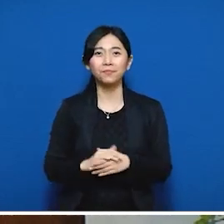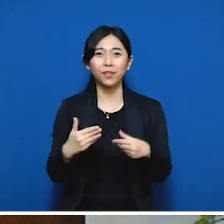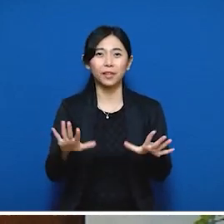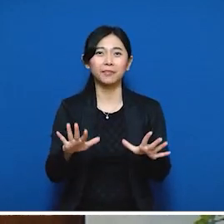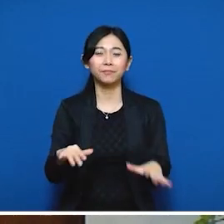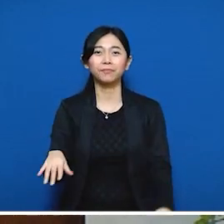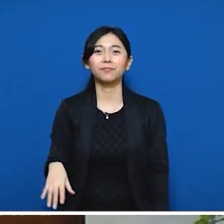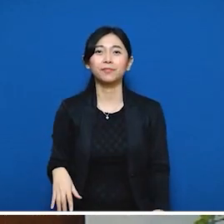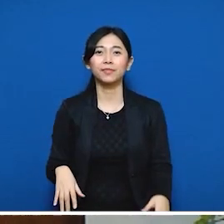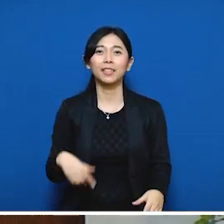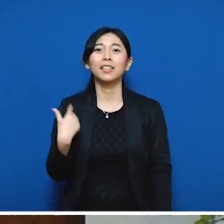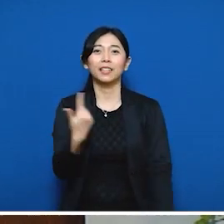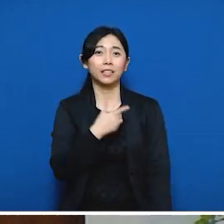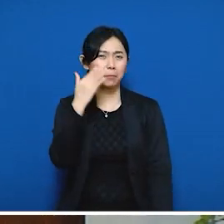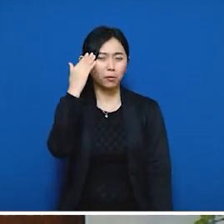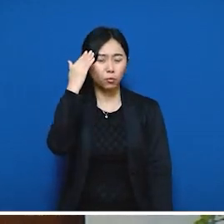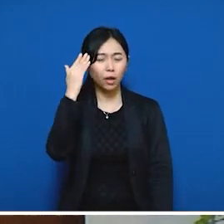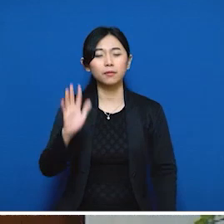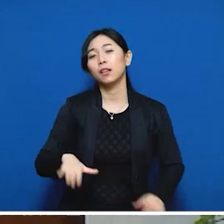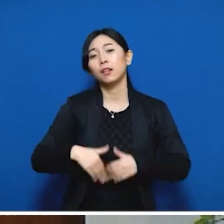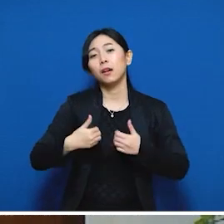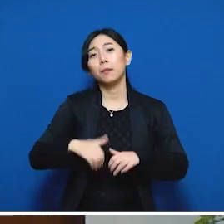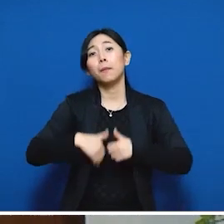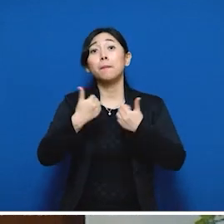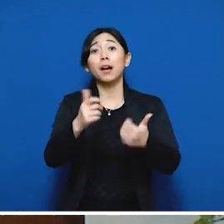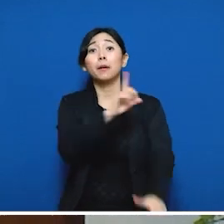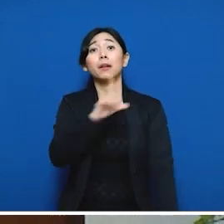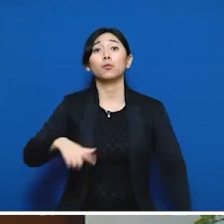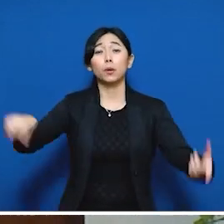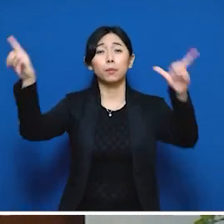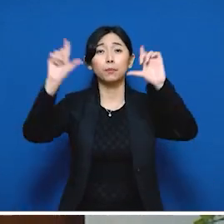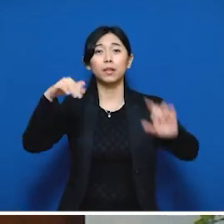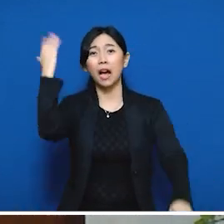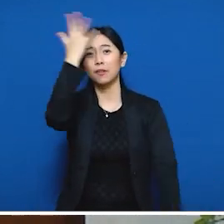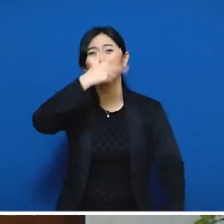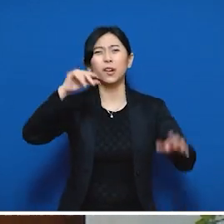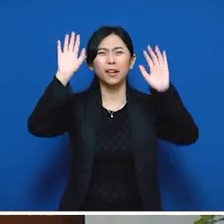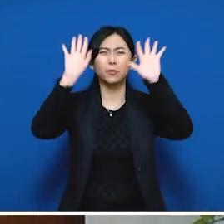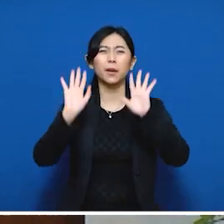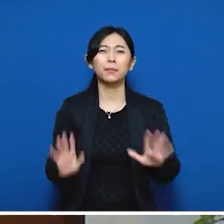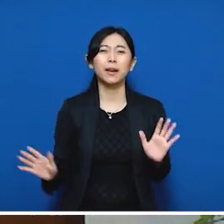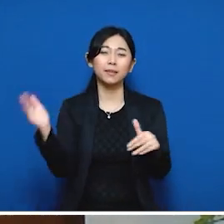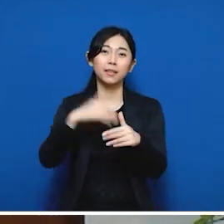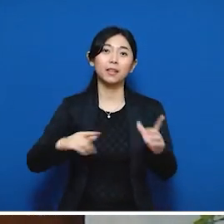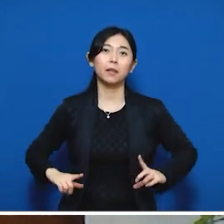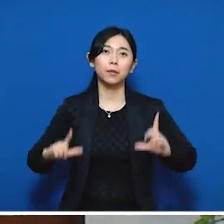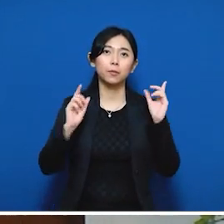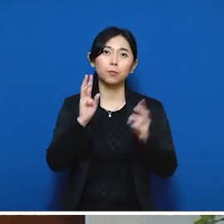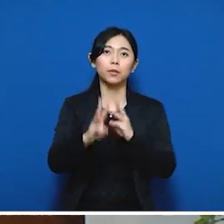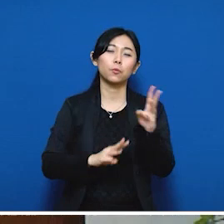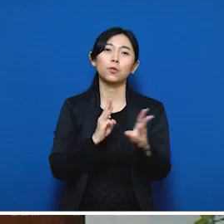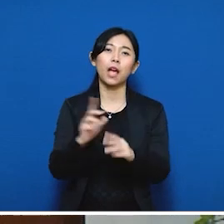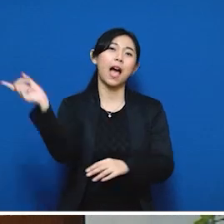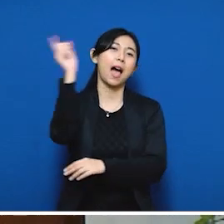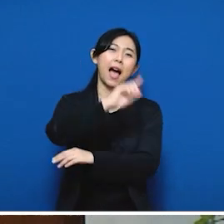Demikian juga penghayatan kita, bagaimana Tuhan memberikan anugerah yang luar biasa dalam kehidupan di dunia ini, hari